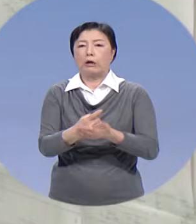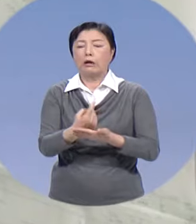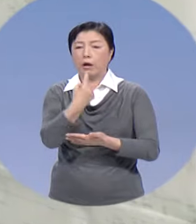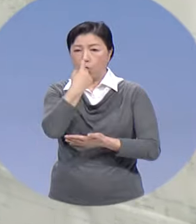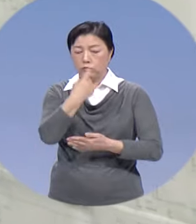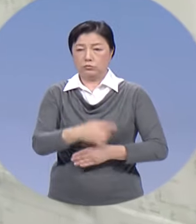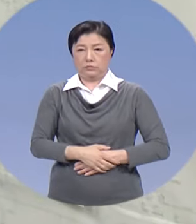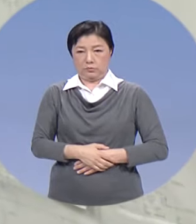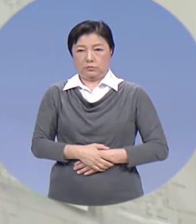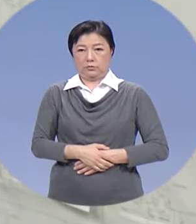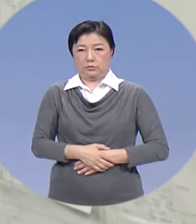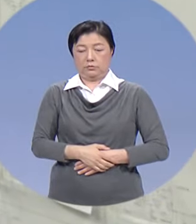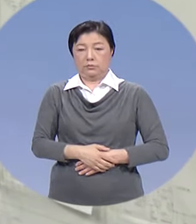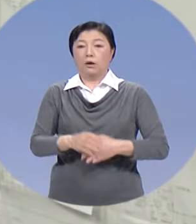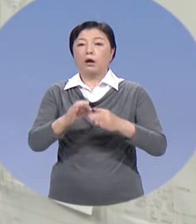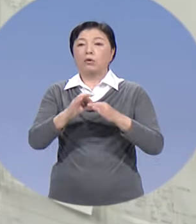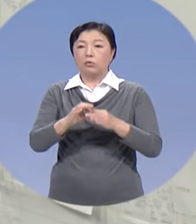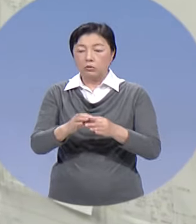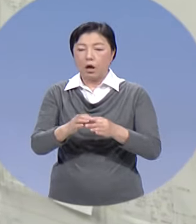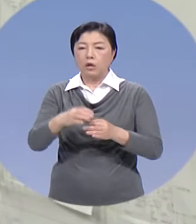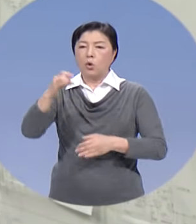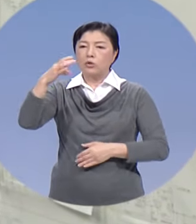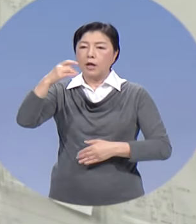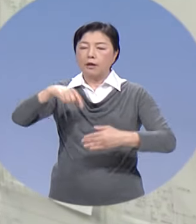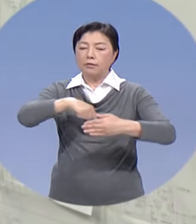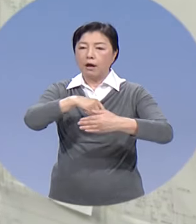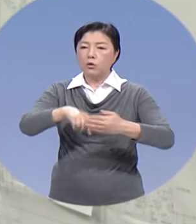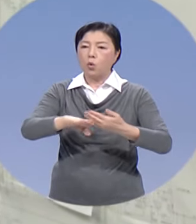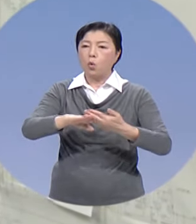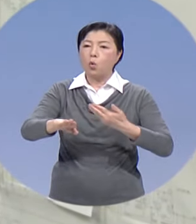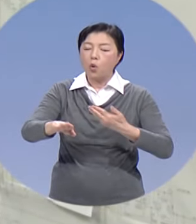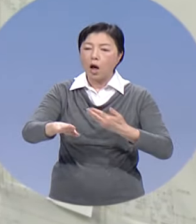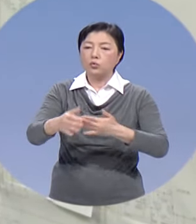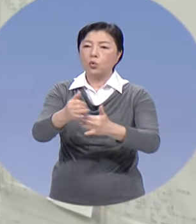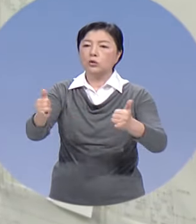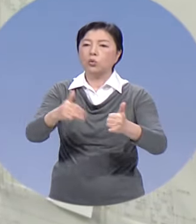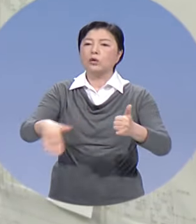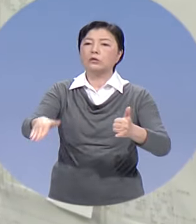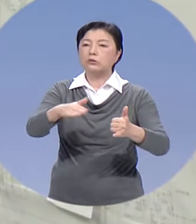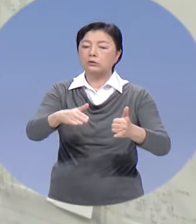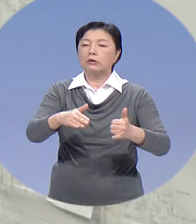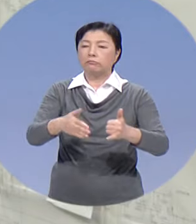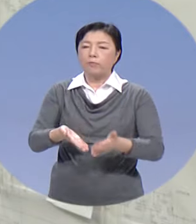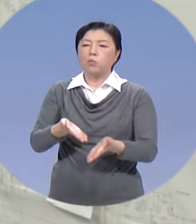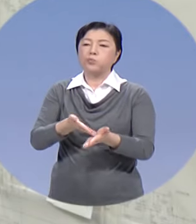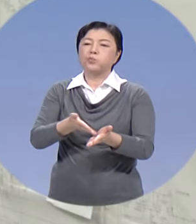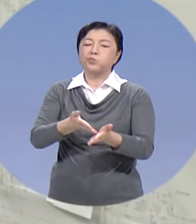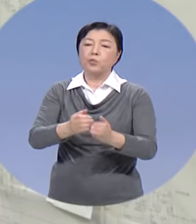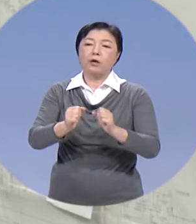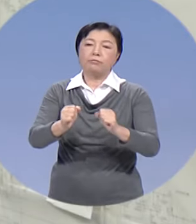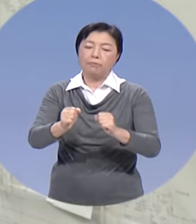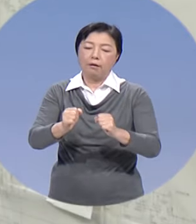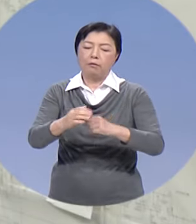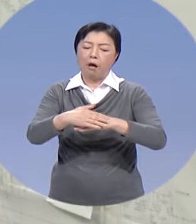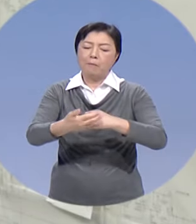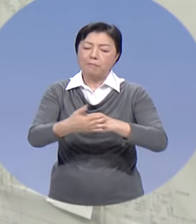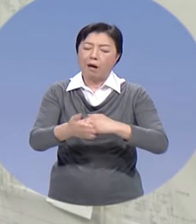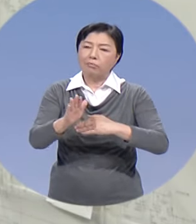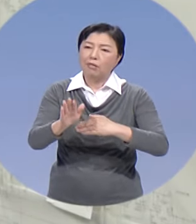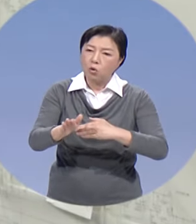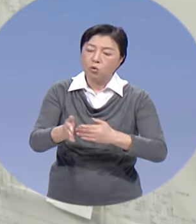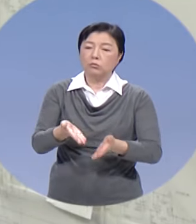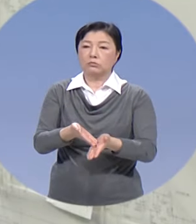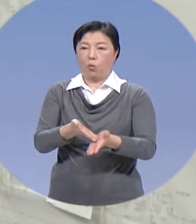ないので、その電源系の内容を他の部門の人たちに、こうこうこういうことしたよとか、こういう不具合が起こったよと